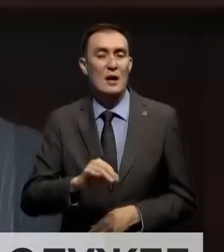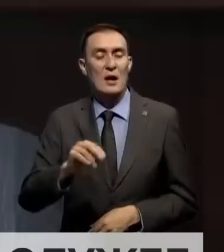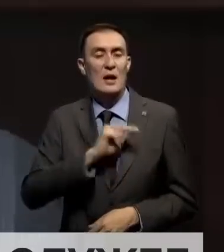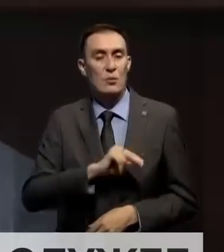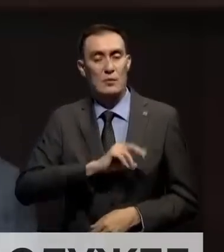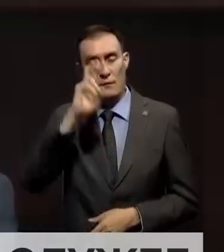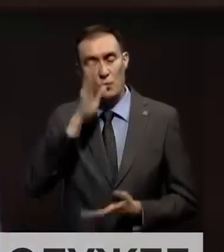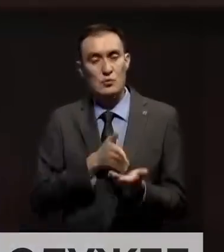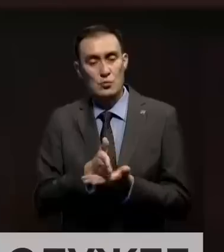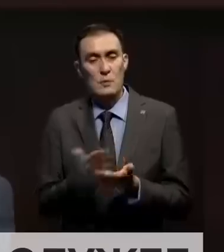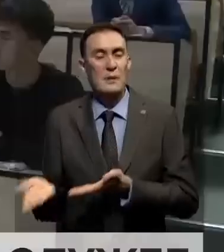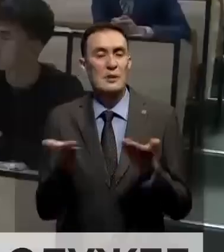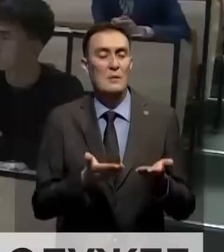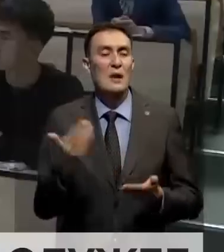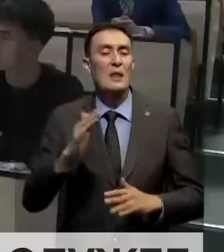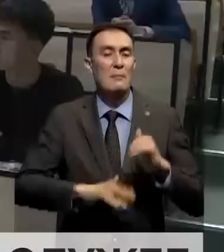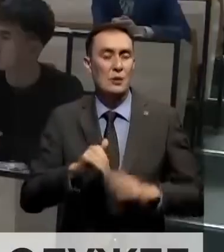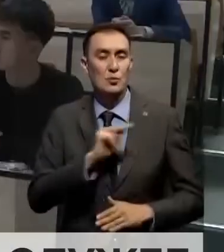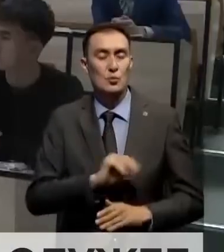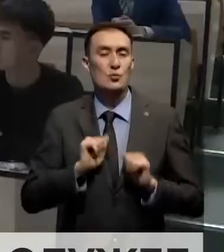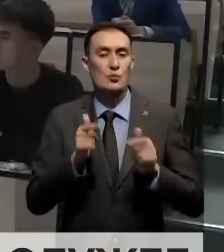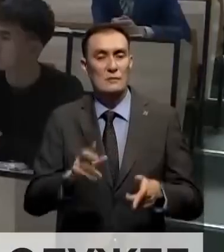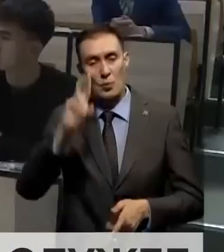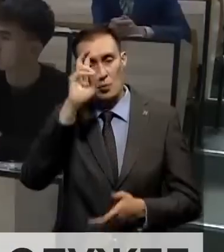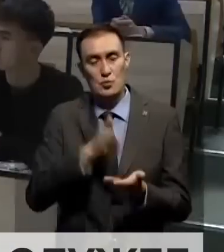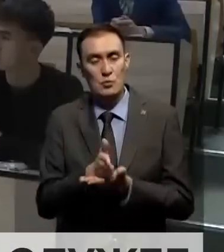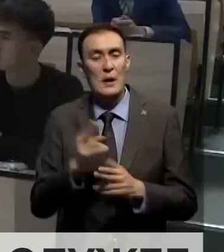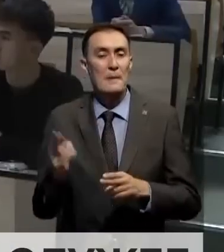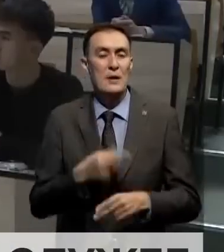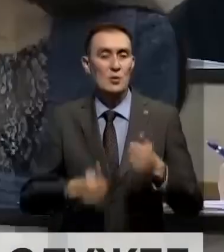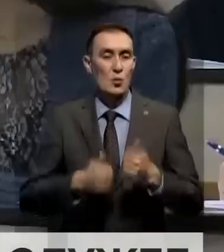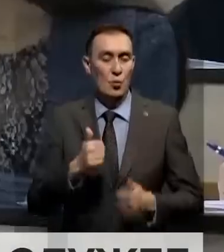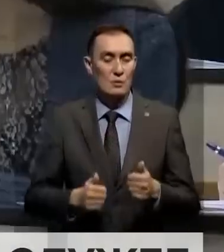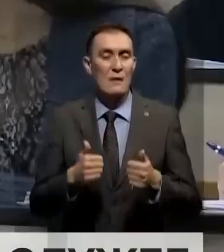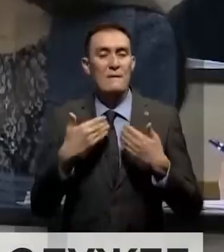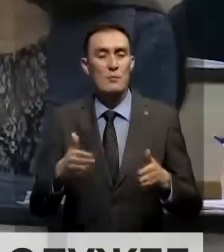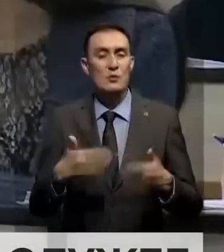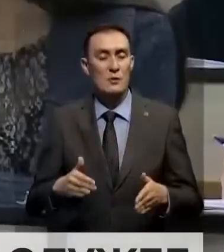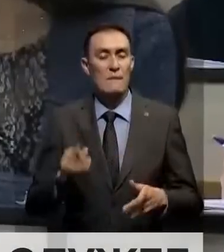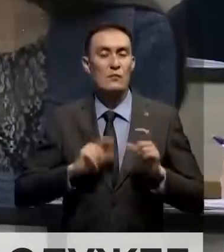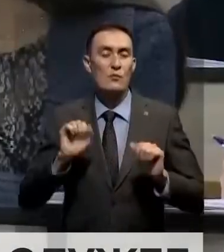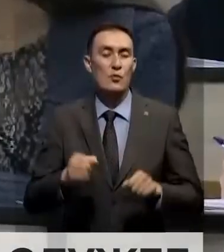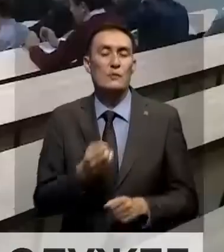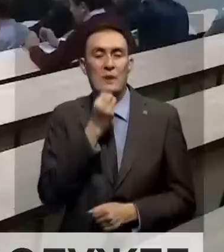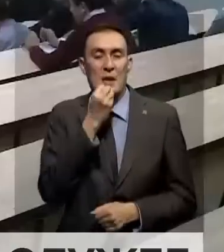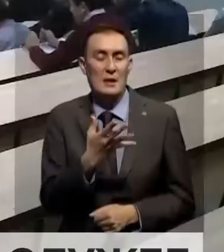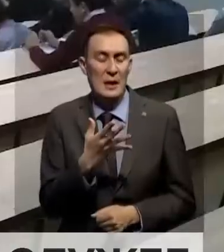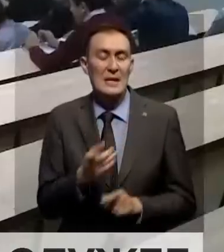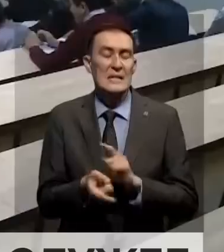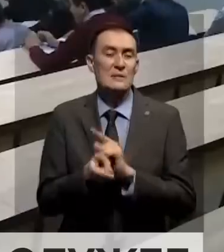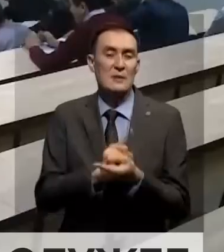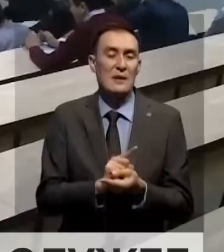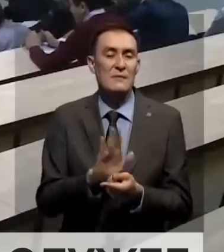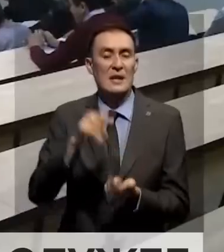госслужбы, приглашаем их на практику. Трудоустроиться на госслужбу без конкурса выпускники отечественных вузов могут благодаря внесенным